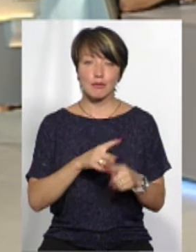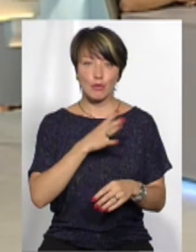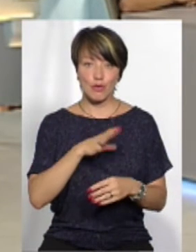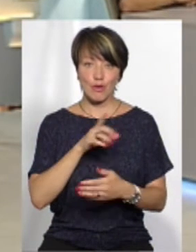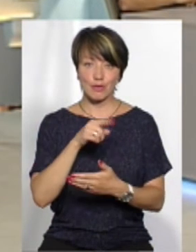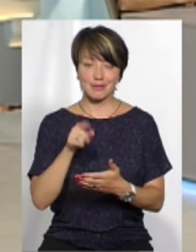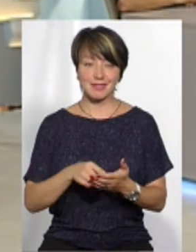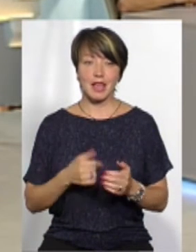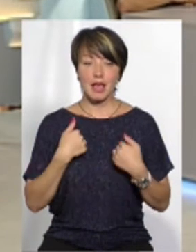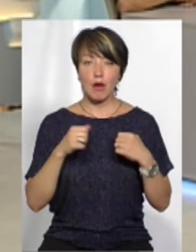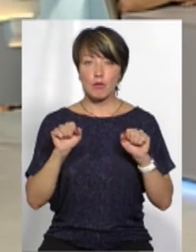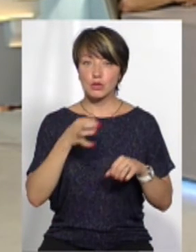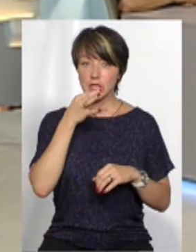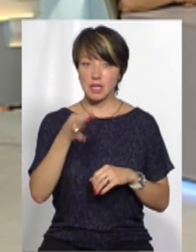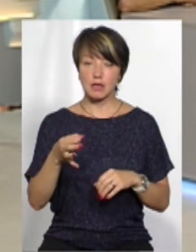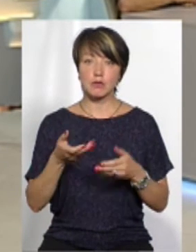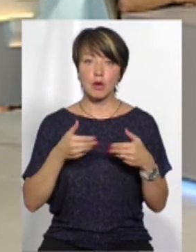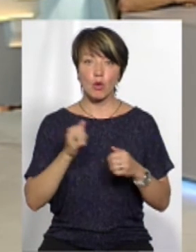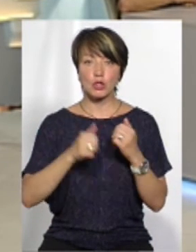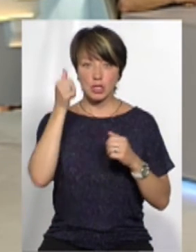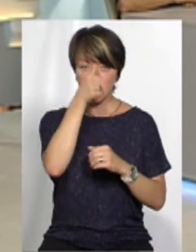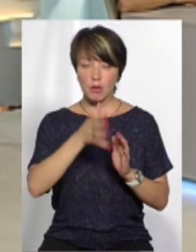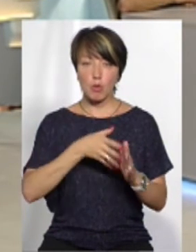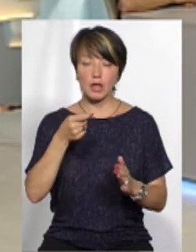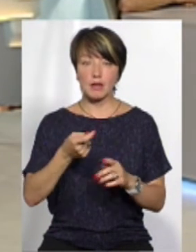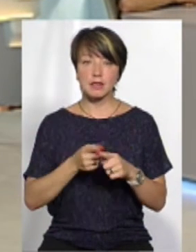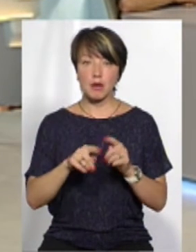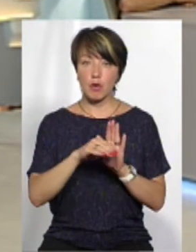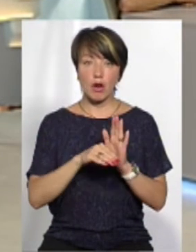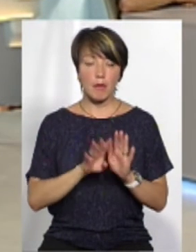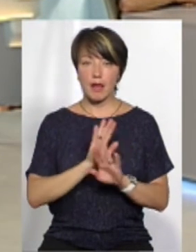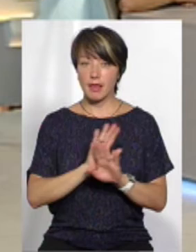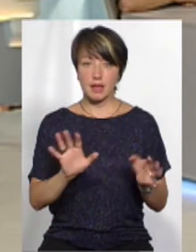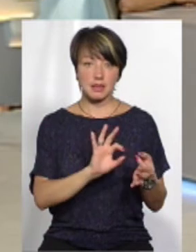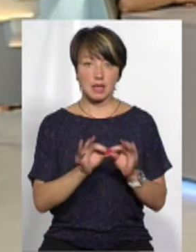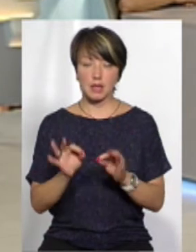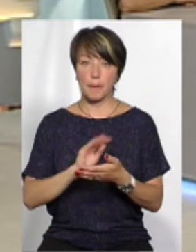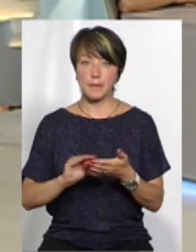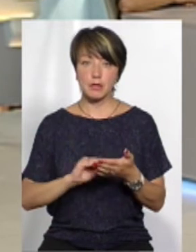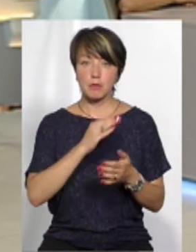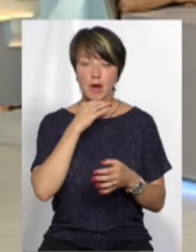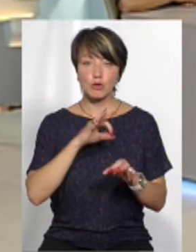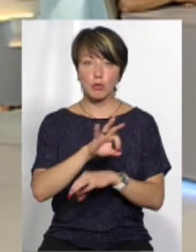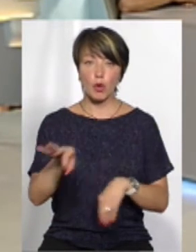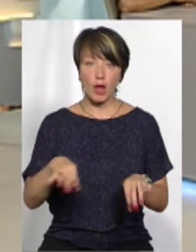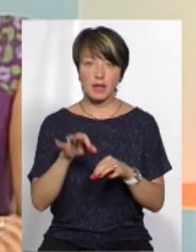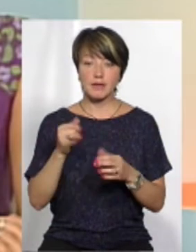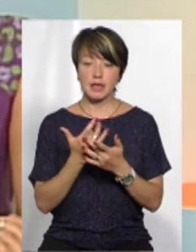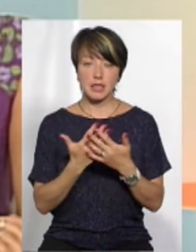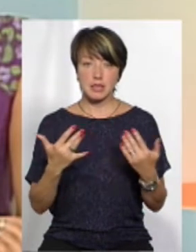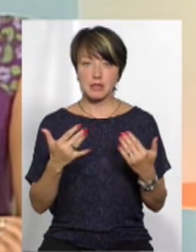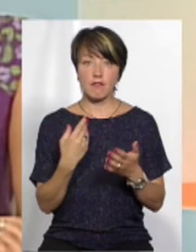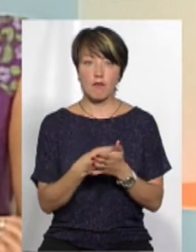було? Ну, я можу сказати, знову ж таки, що ми кожен рік подаємось, тому що ця програма не складна. Ми пишемо багато проєктів і в